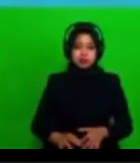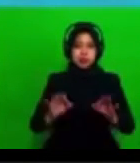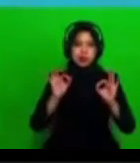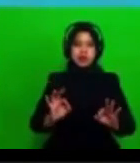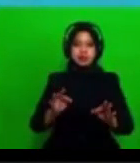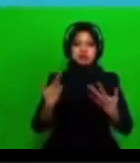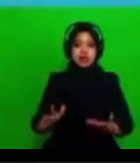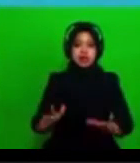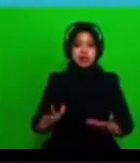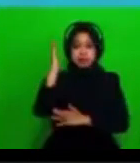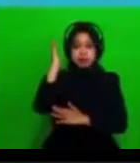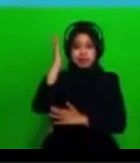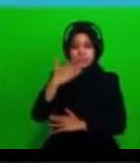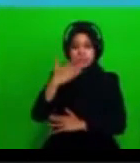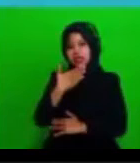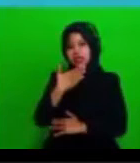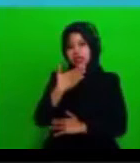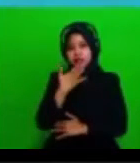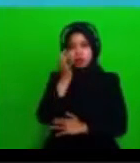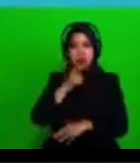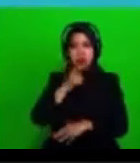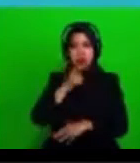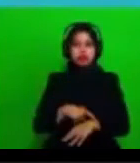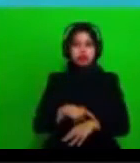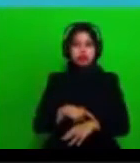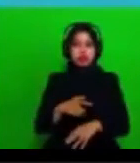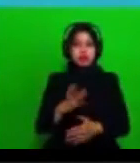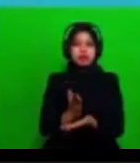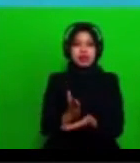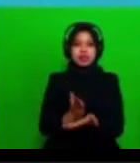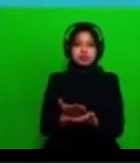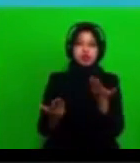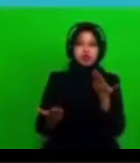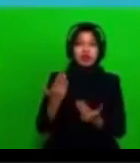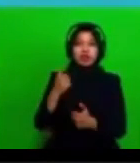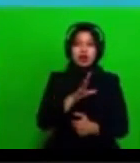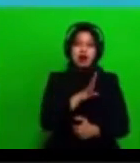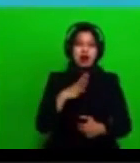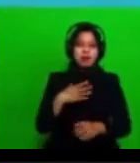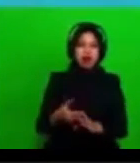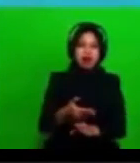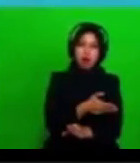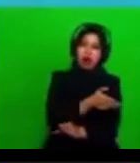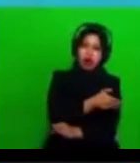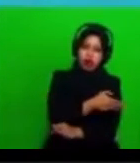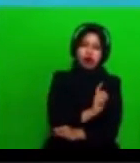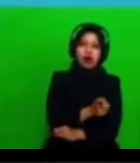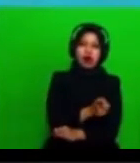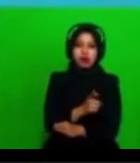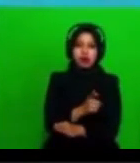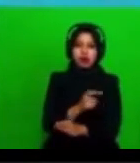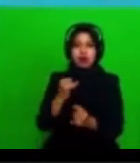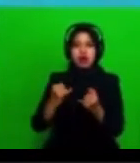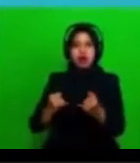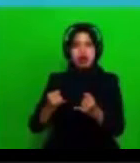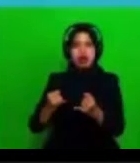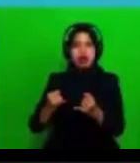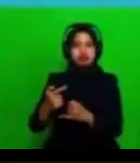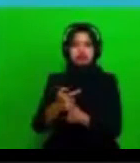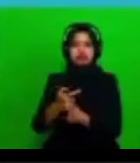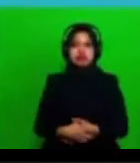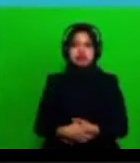Ya, demikian yang bisa kami sampaikan. Mohon maaf karena waktu terbatas dan mungkin tadi saya terlalu lama di awal sehingga porsi akhir